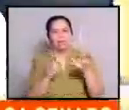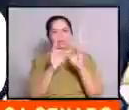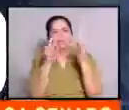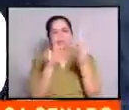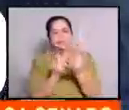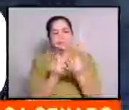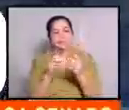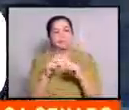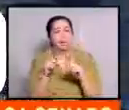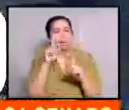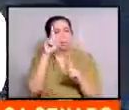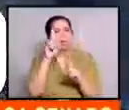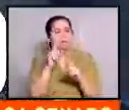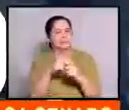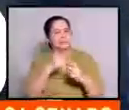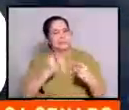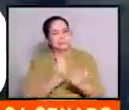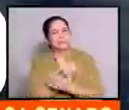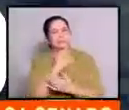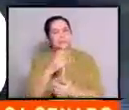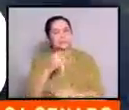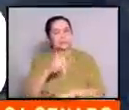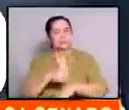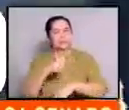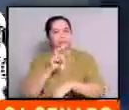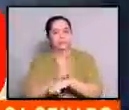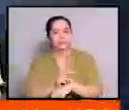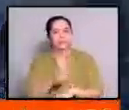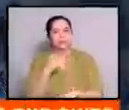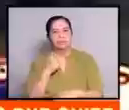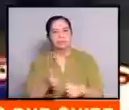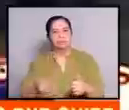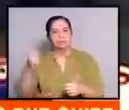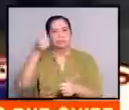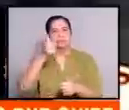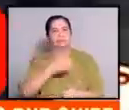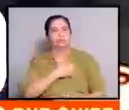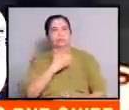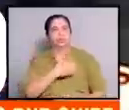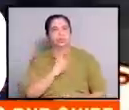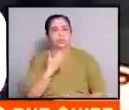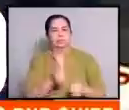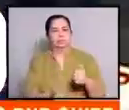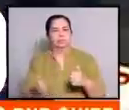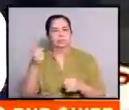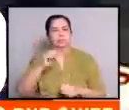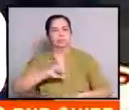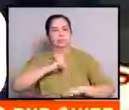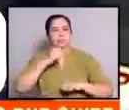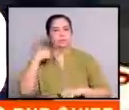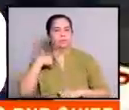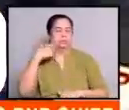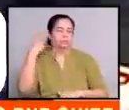pamilya. Pero may isa raw pinagsisisihan si Ejercito. Nangibabaw na yung emosyon, nangibabaw na yung pride ko